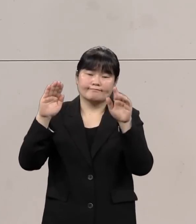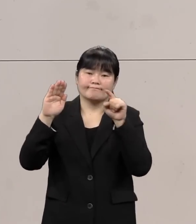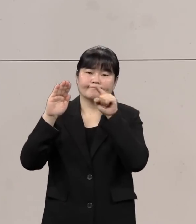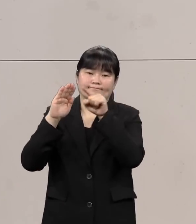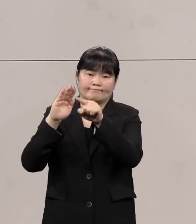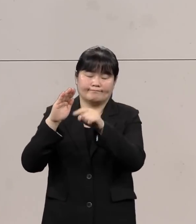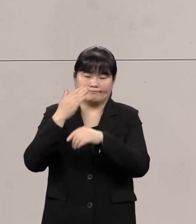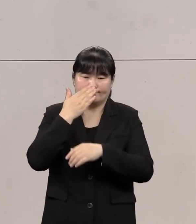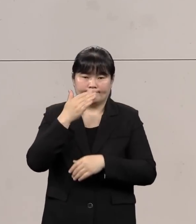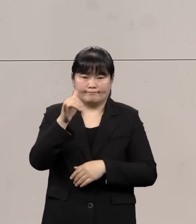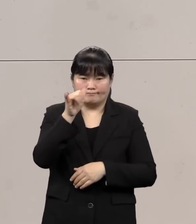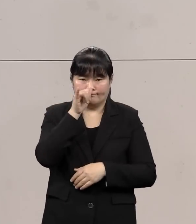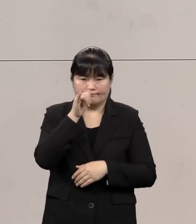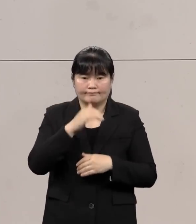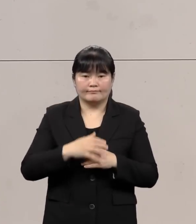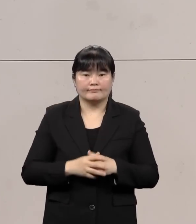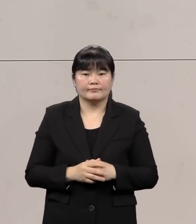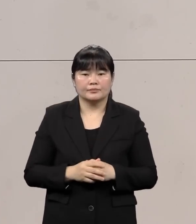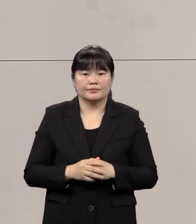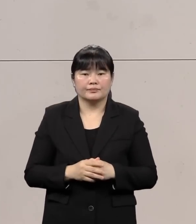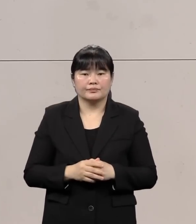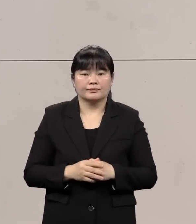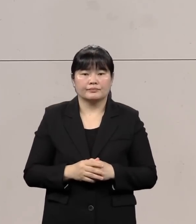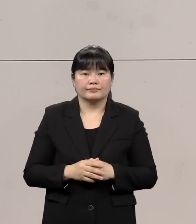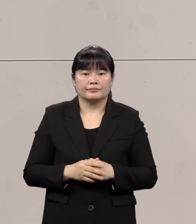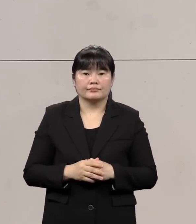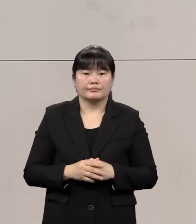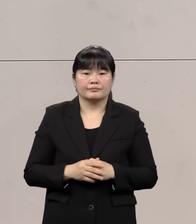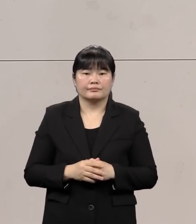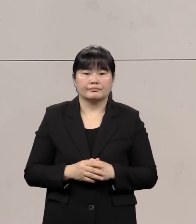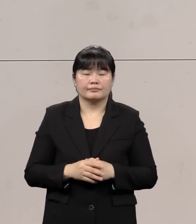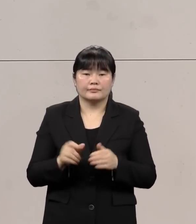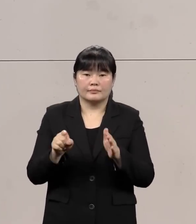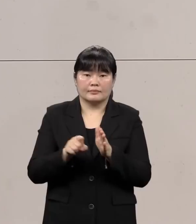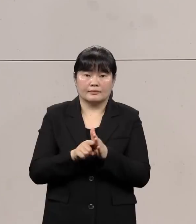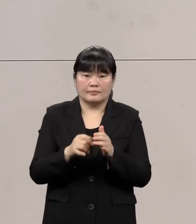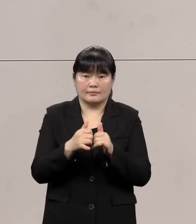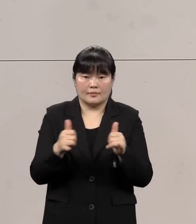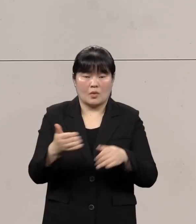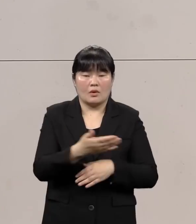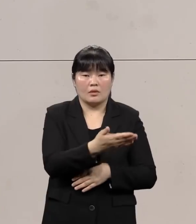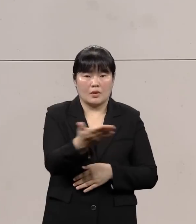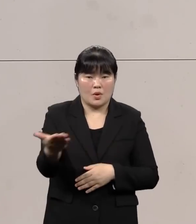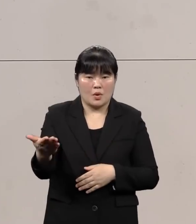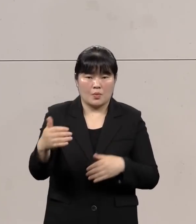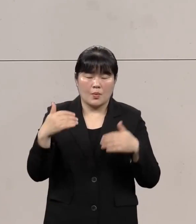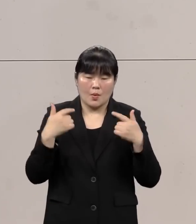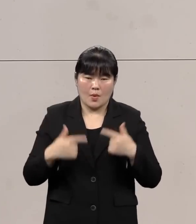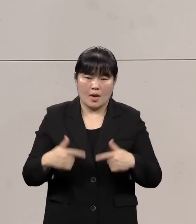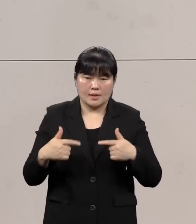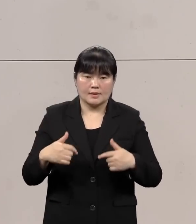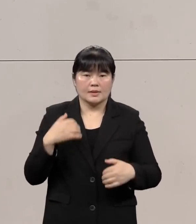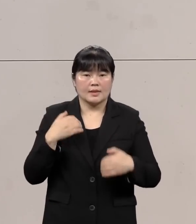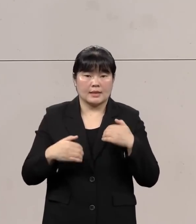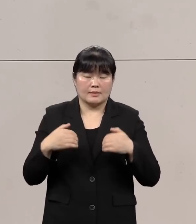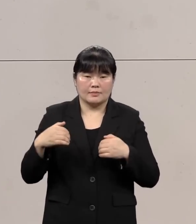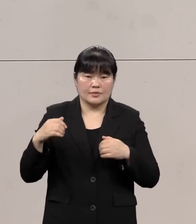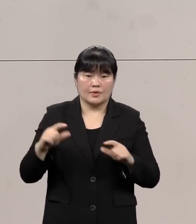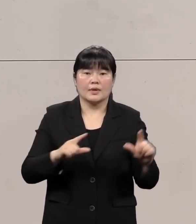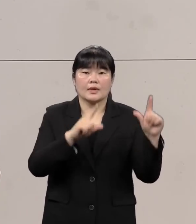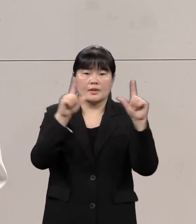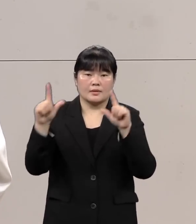낙원을 훔칠 수 있을 것입니다 한 해를 마무리하며 오늘을 낙원으로 살아가는 우리 교회 여러분